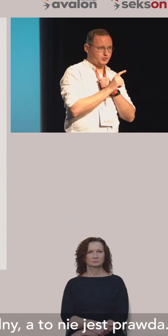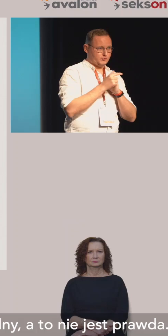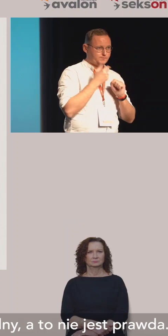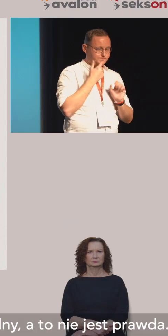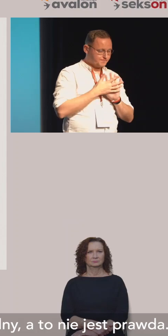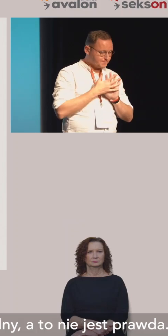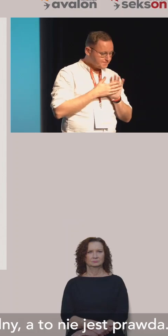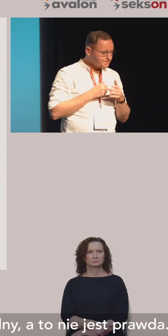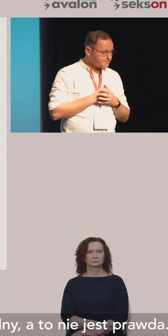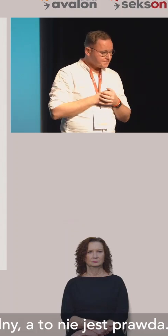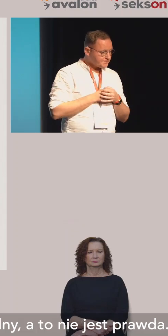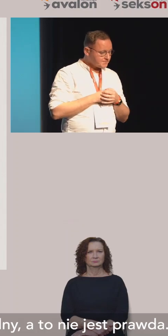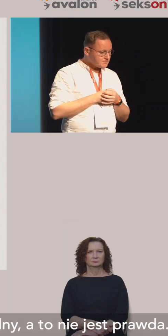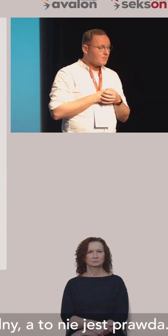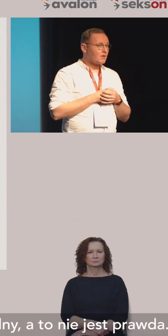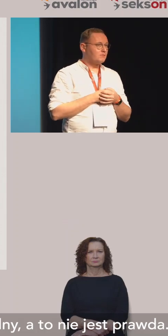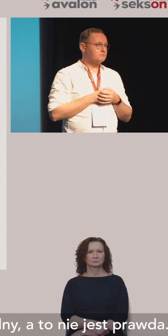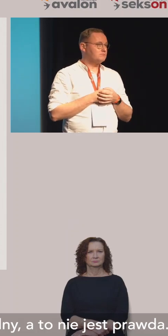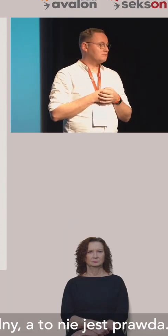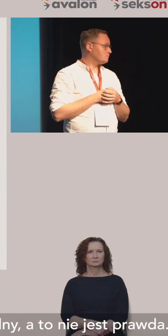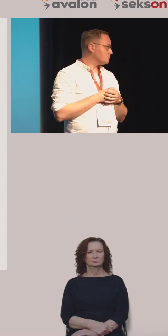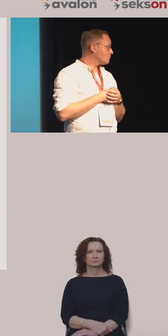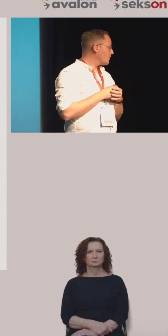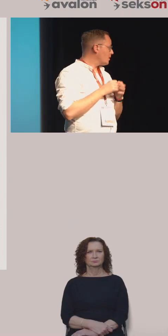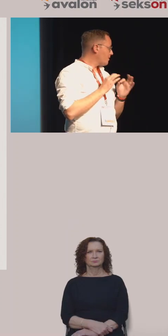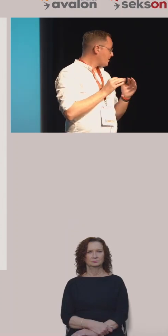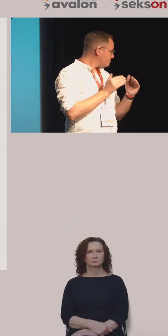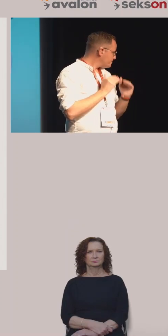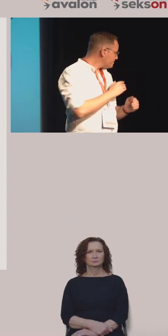język uniwersalny, a to nie jest prawda.